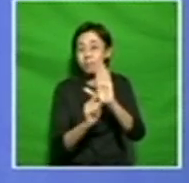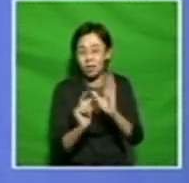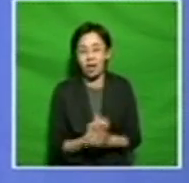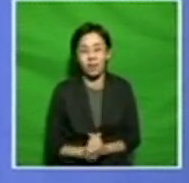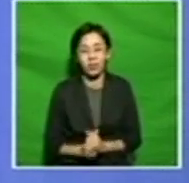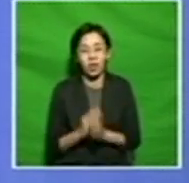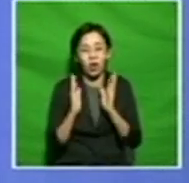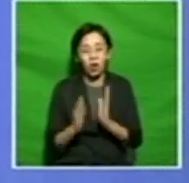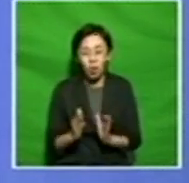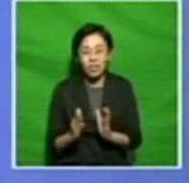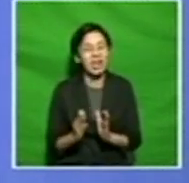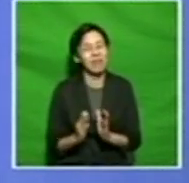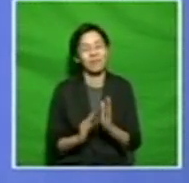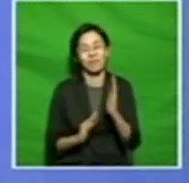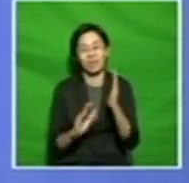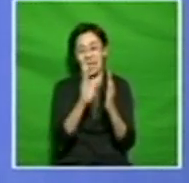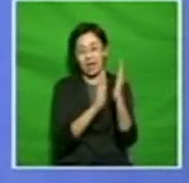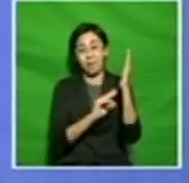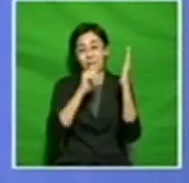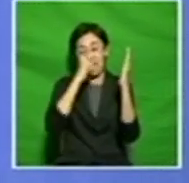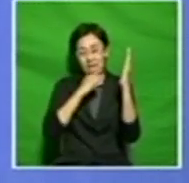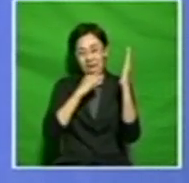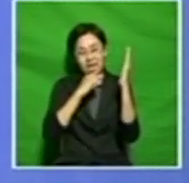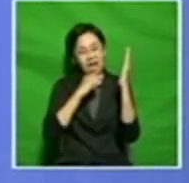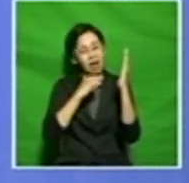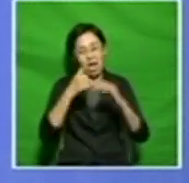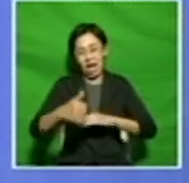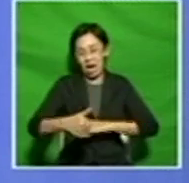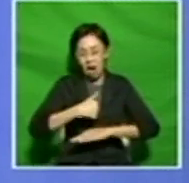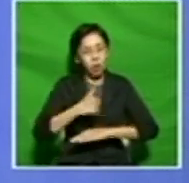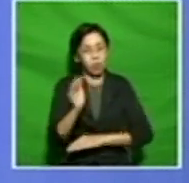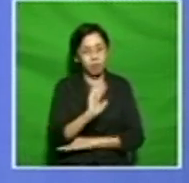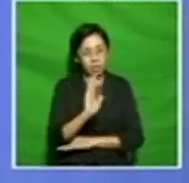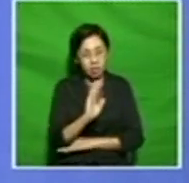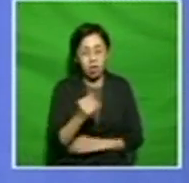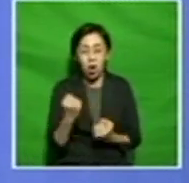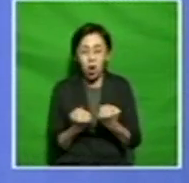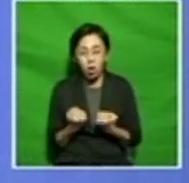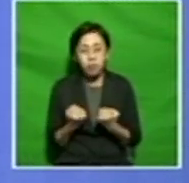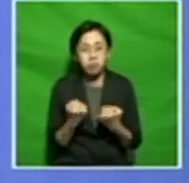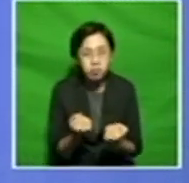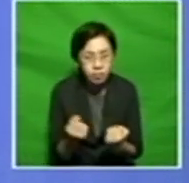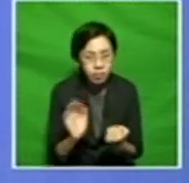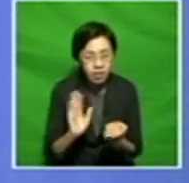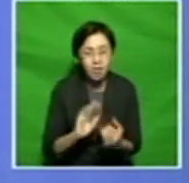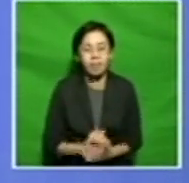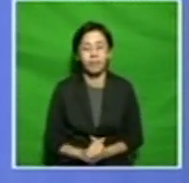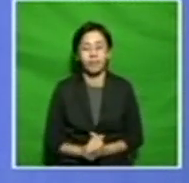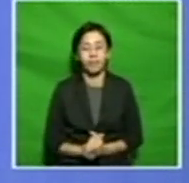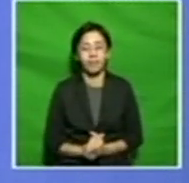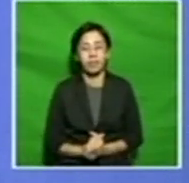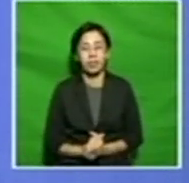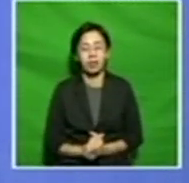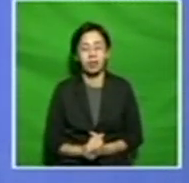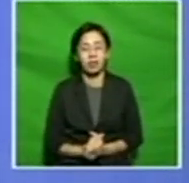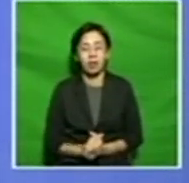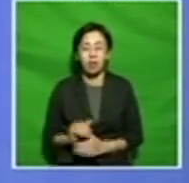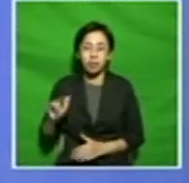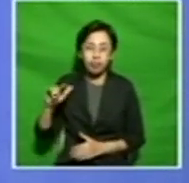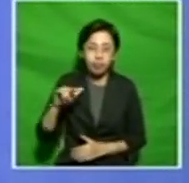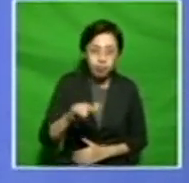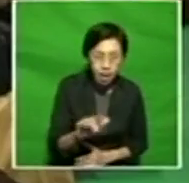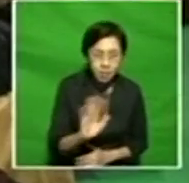ดเดินทางเข้าสู่ราชอาณาจักรไม่ว่าโดยยานพาหนะใดและโดยเส้นทาง